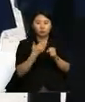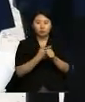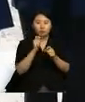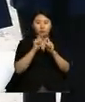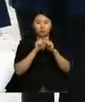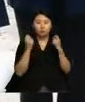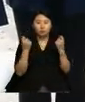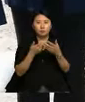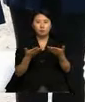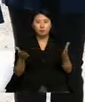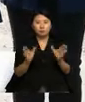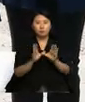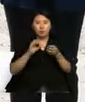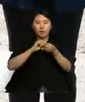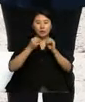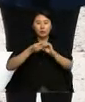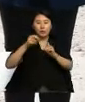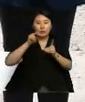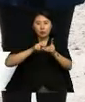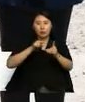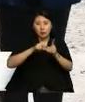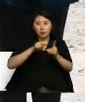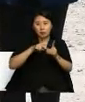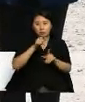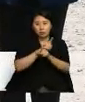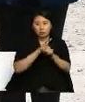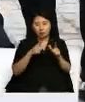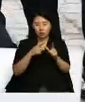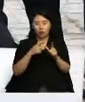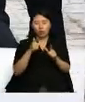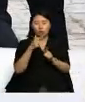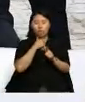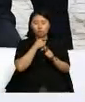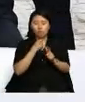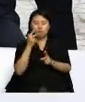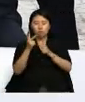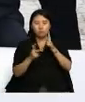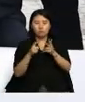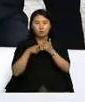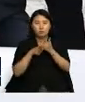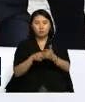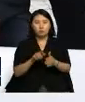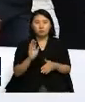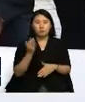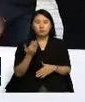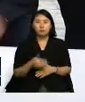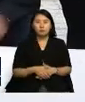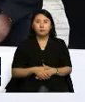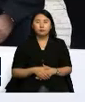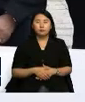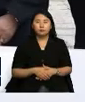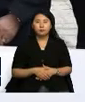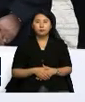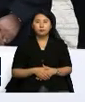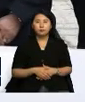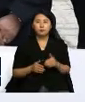테크노밸리, 아트센터와 같은 큰 수건 사업들이 추진되어야 합니다. 이에